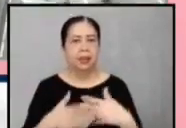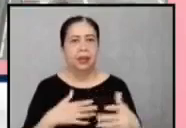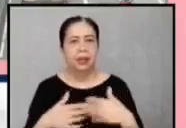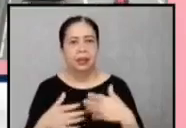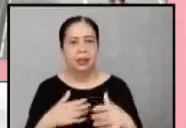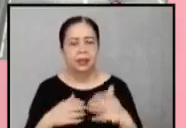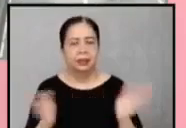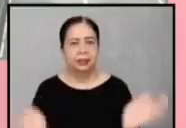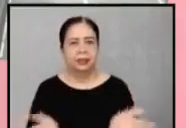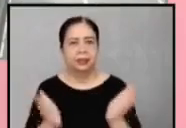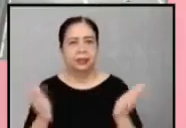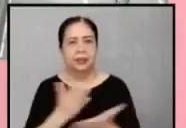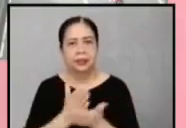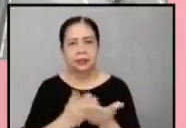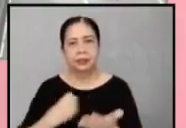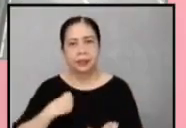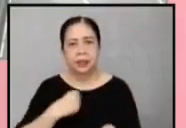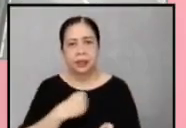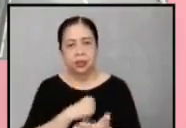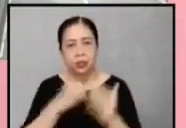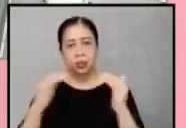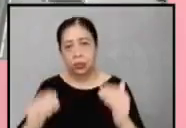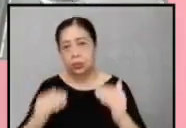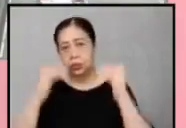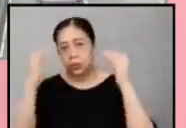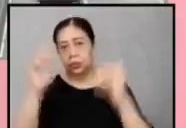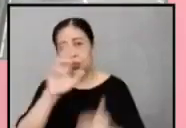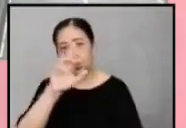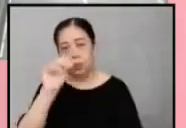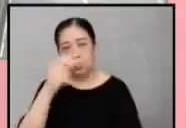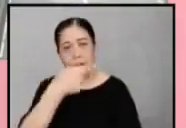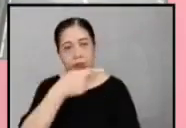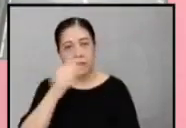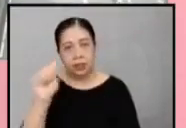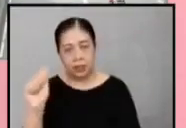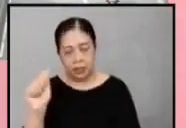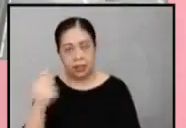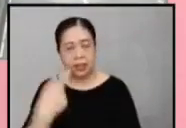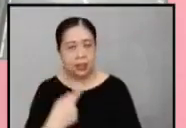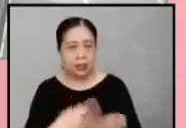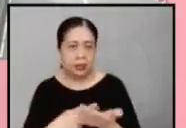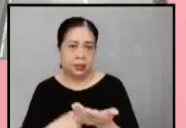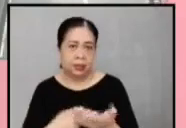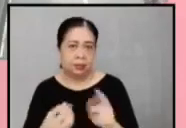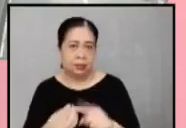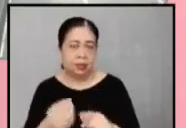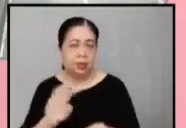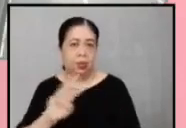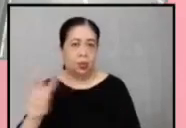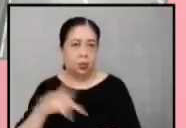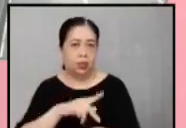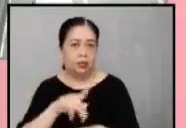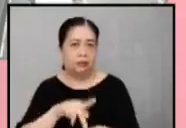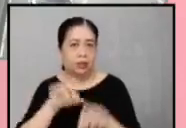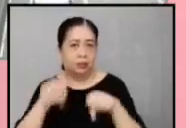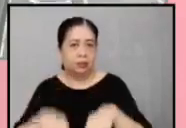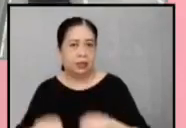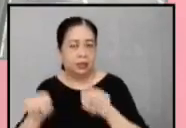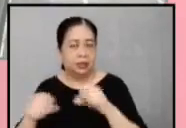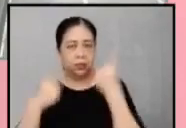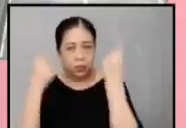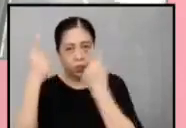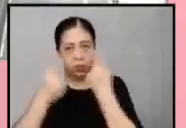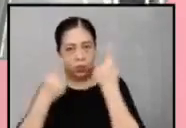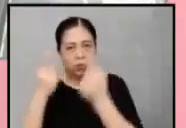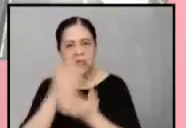ilang senador na iakyat na sa UN General Assembly ang usapin sa West Philippine Sea, nangangamba naman dito ang ilang